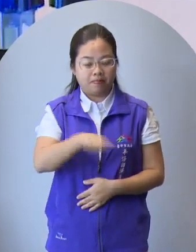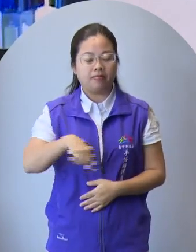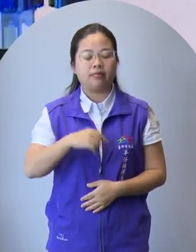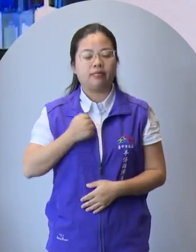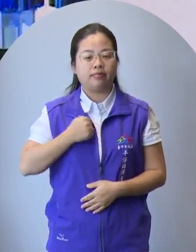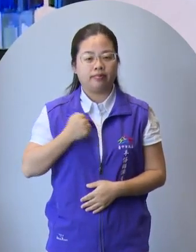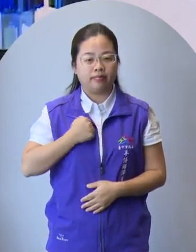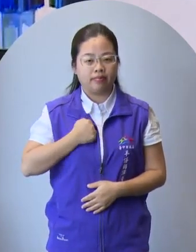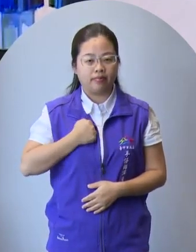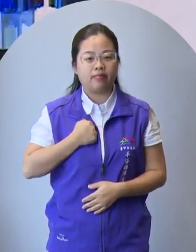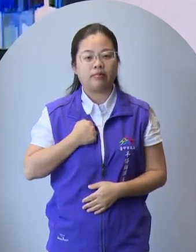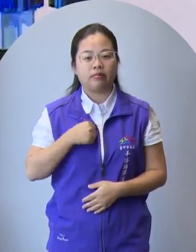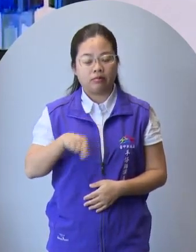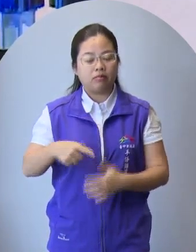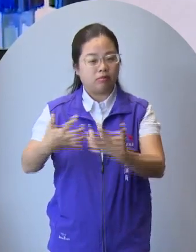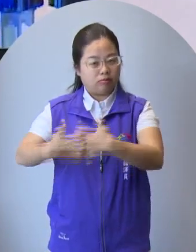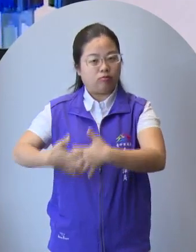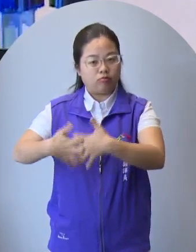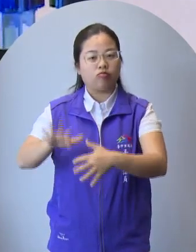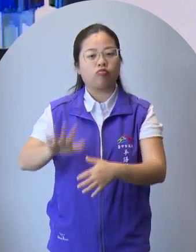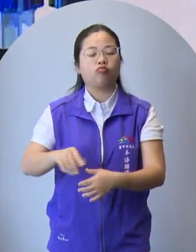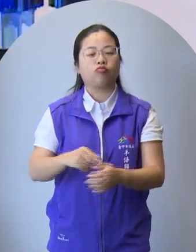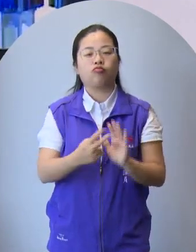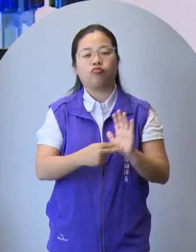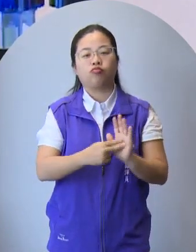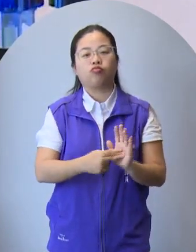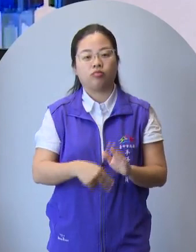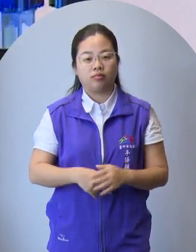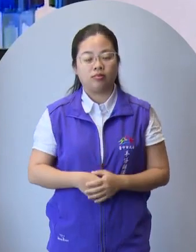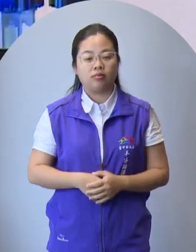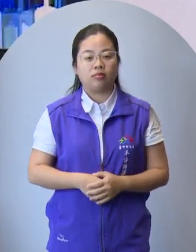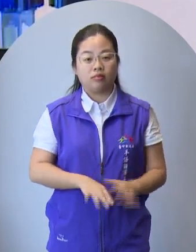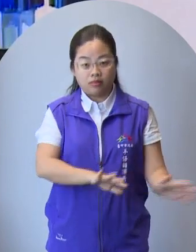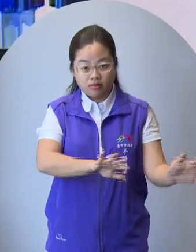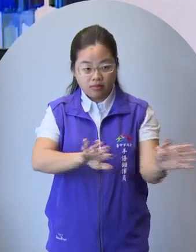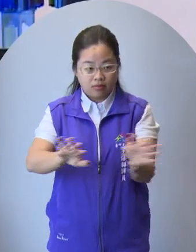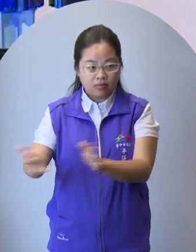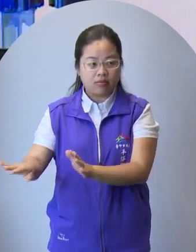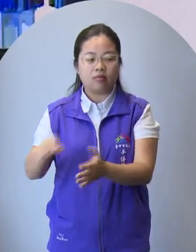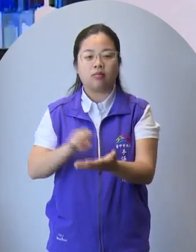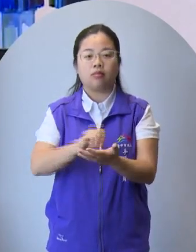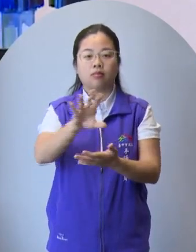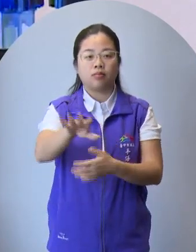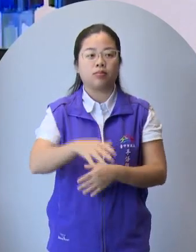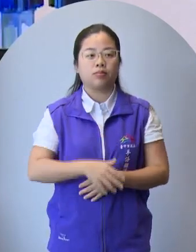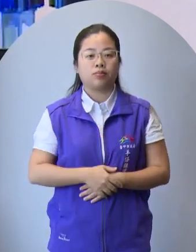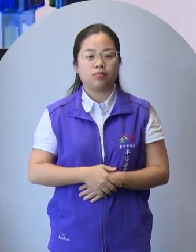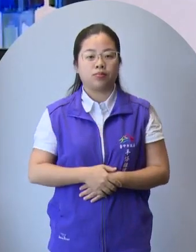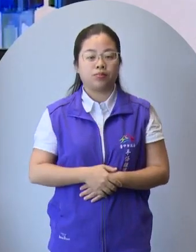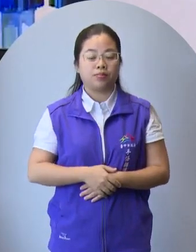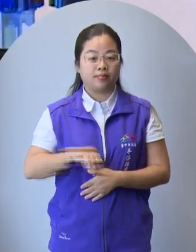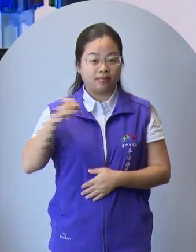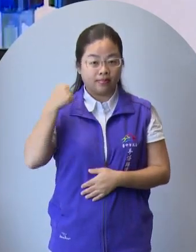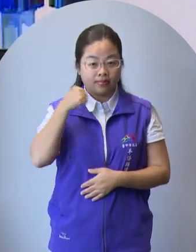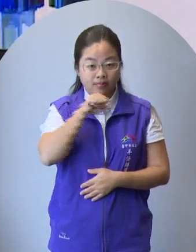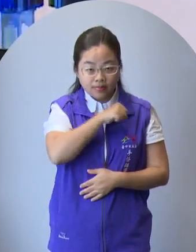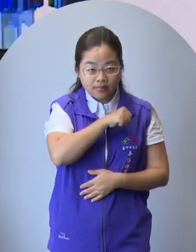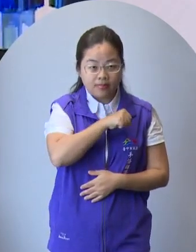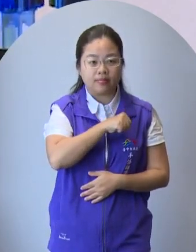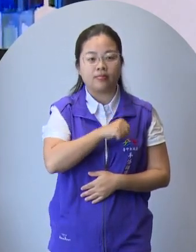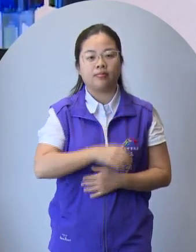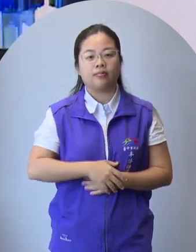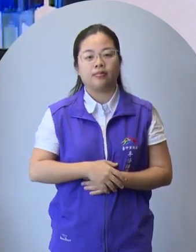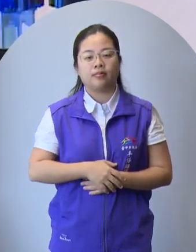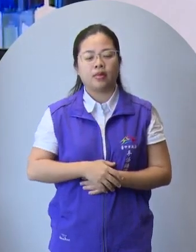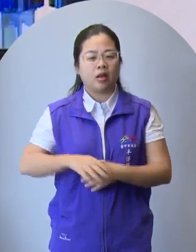民朋友报告，我们有这样的仪器。另外跟大家报告哈。这个由于这个台湾那